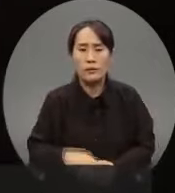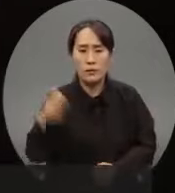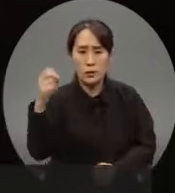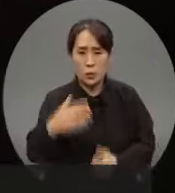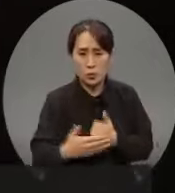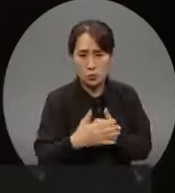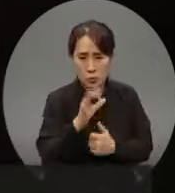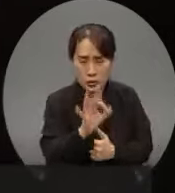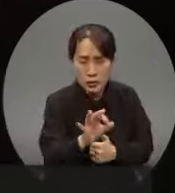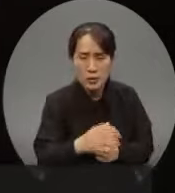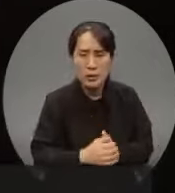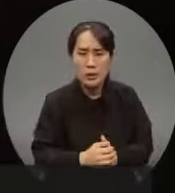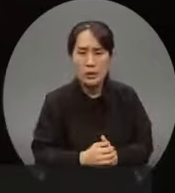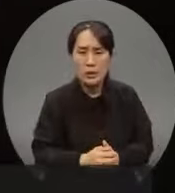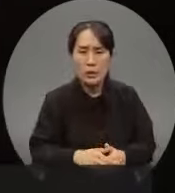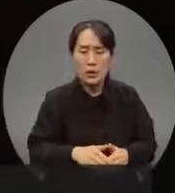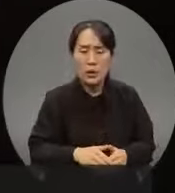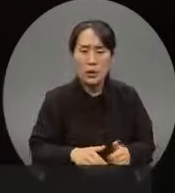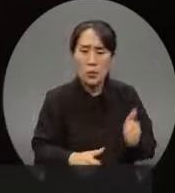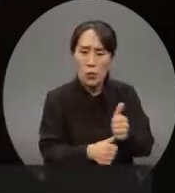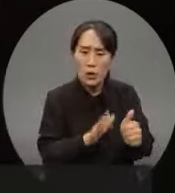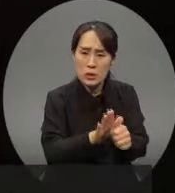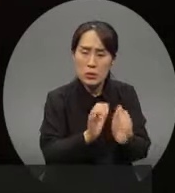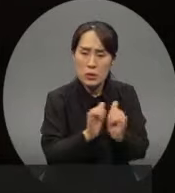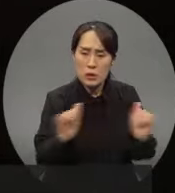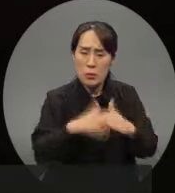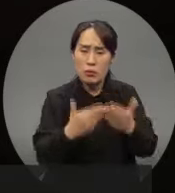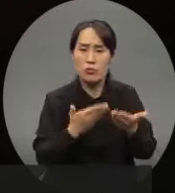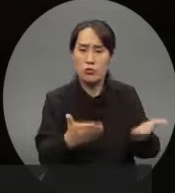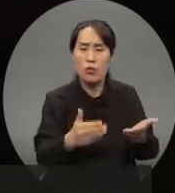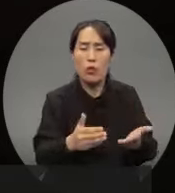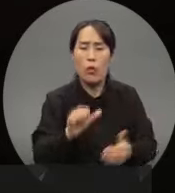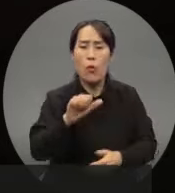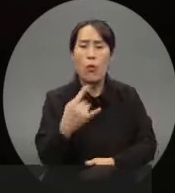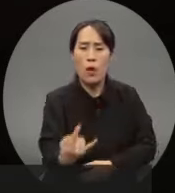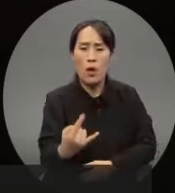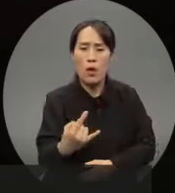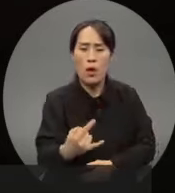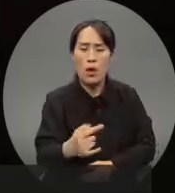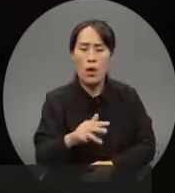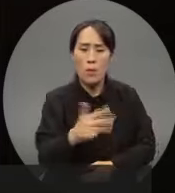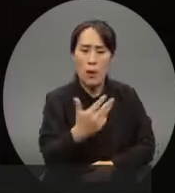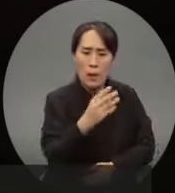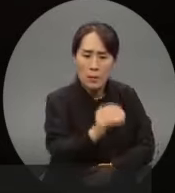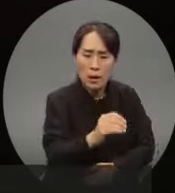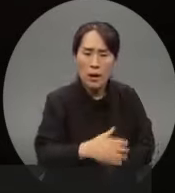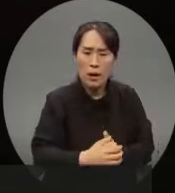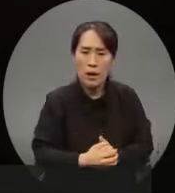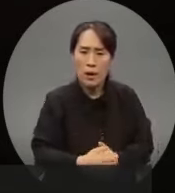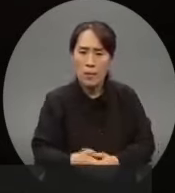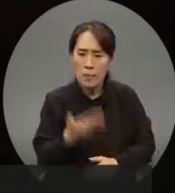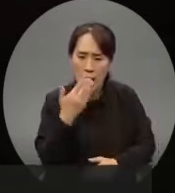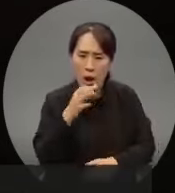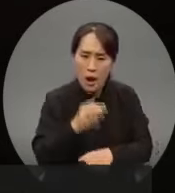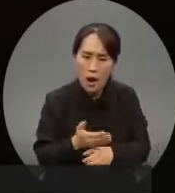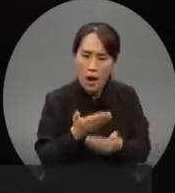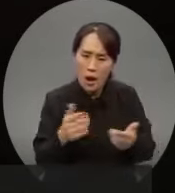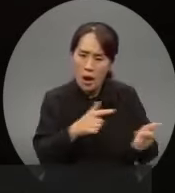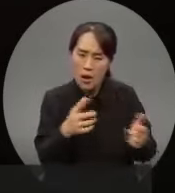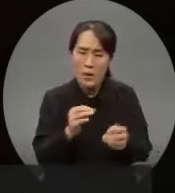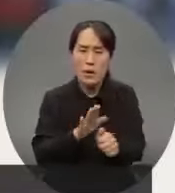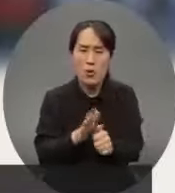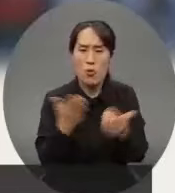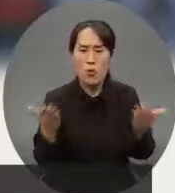후원금을 비롯해 보좌관에게 건낸 것까지 모두 다섯 차례에 걸쳐 현금 800만 원과 향을 제공했다는 내용이